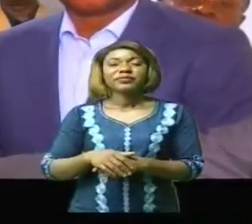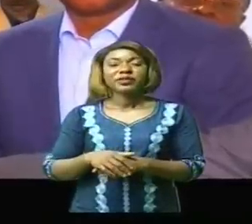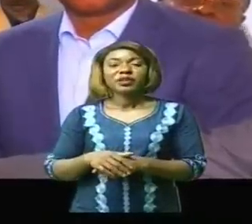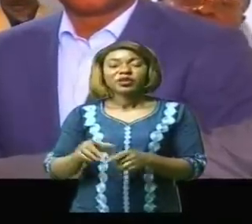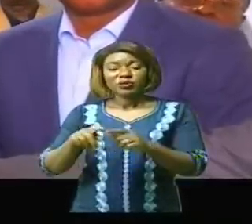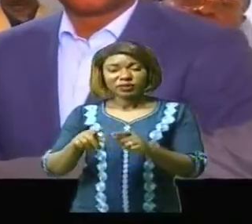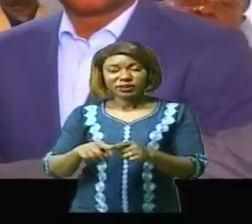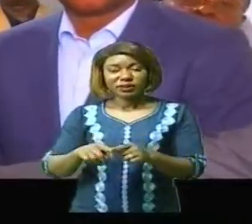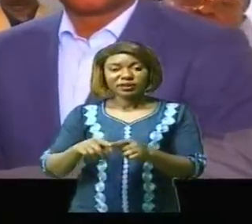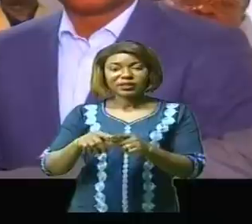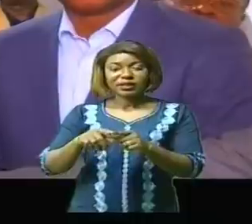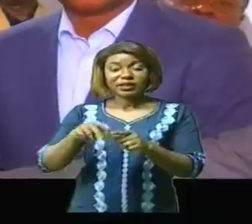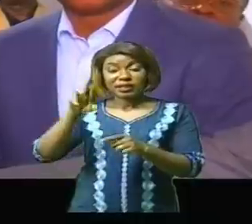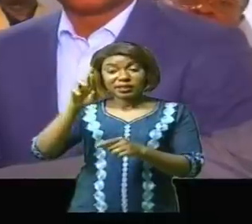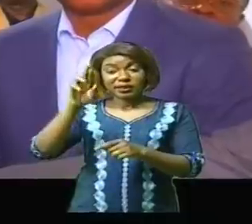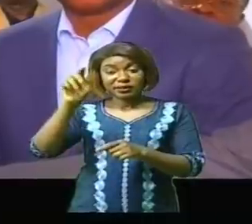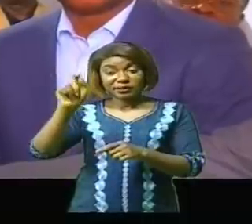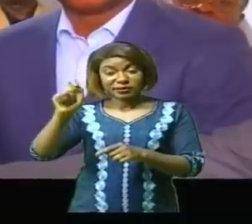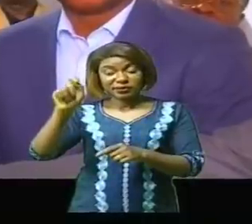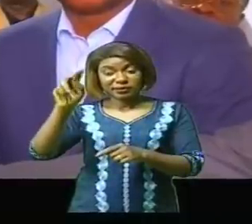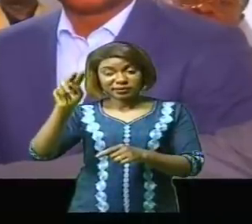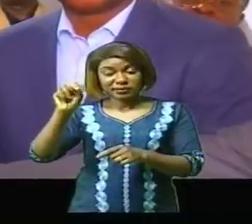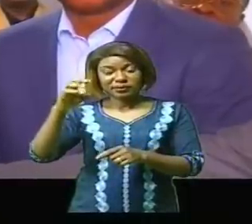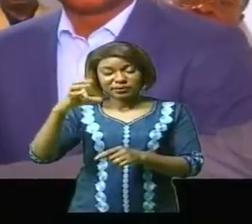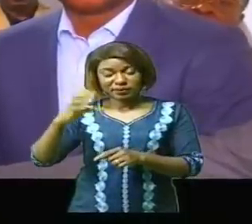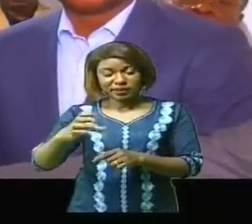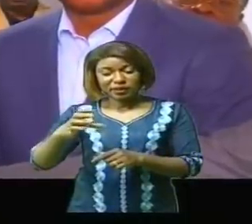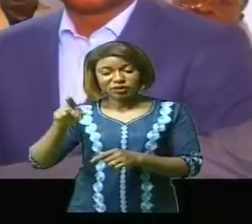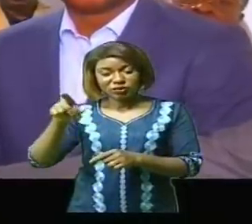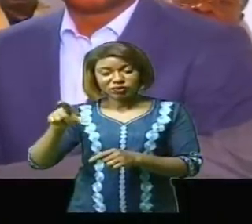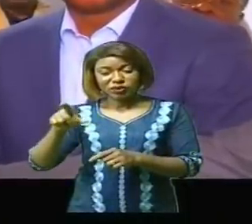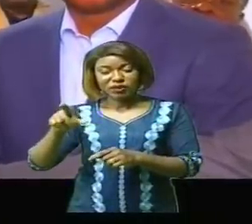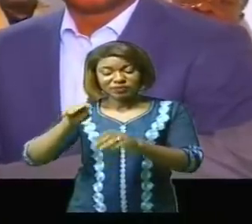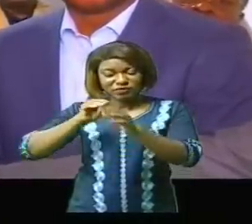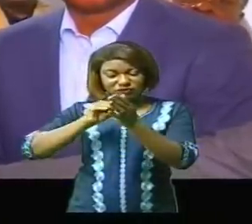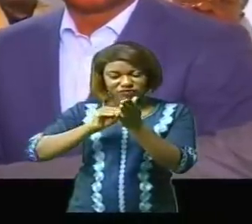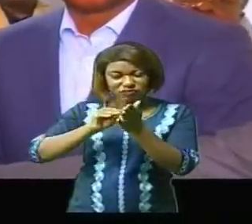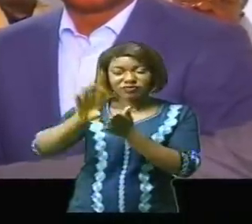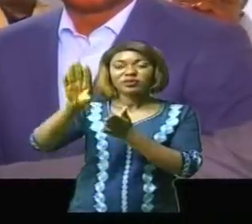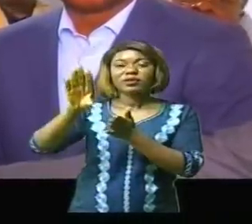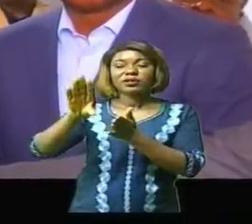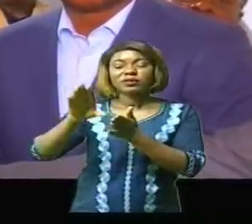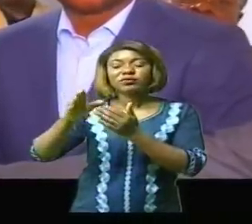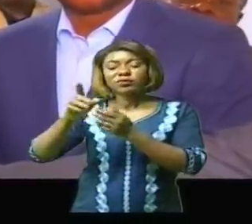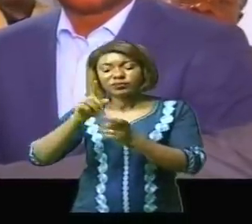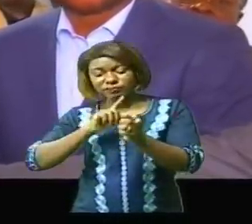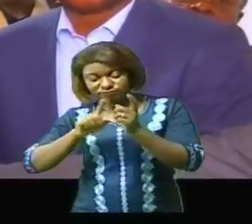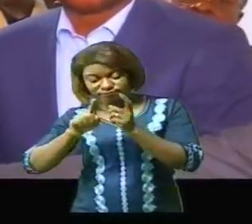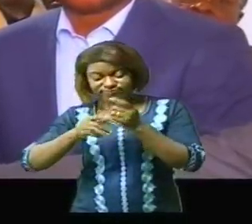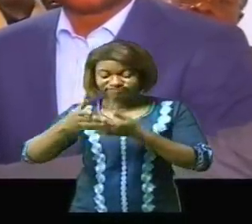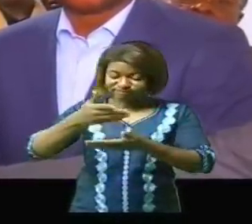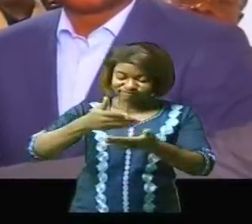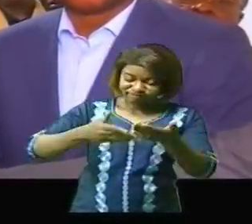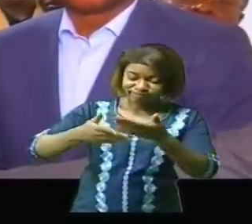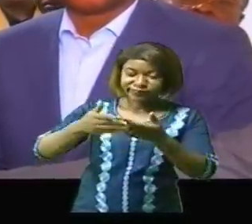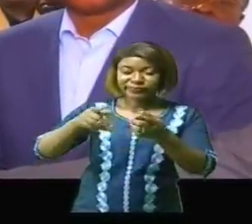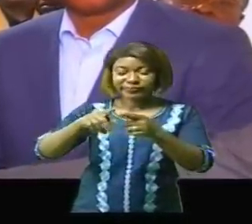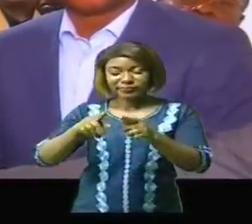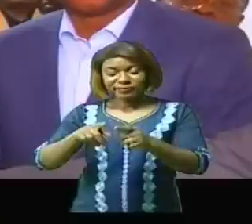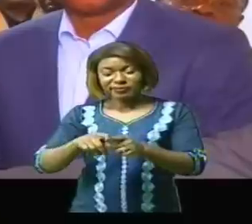RTNC en tant que chaîne nationale qui doit assurer aussi la diffusion. On a harmonisé nos points de